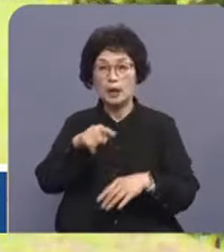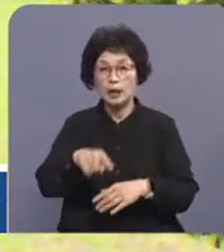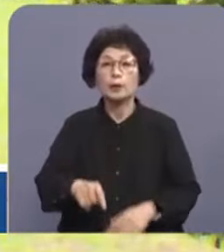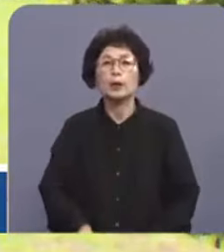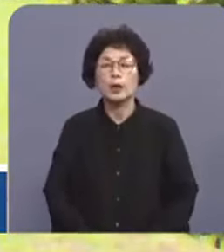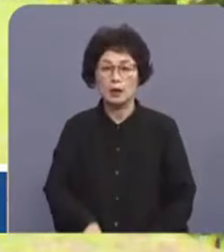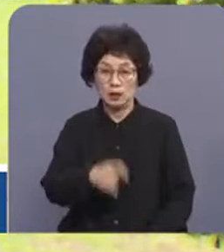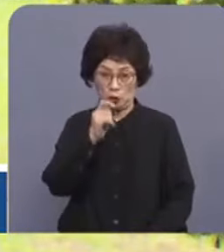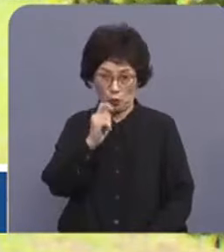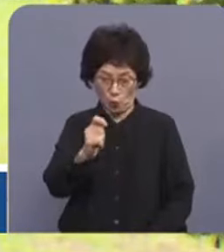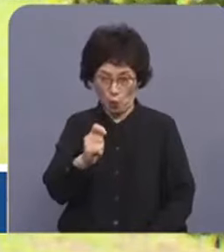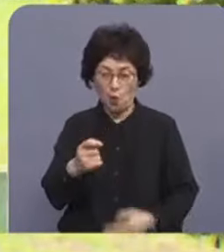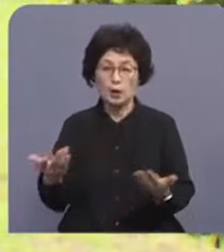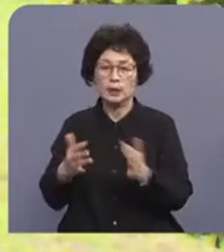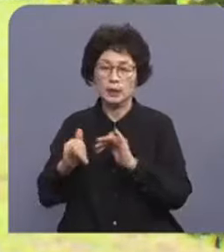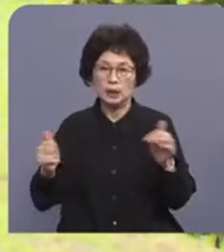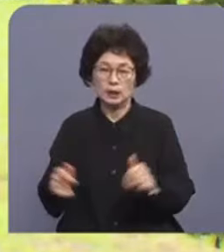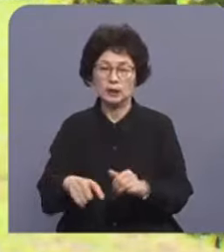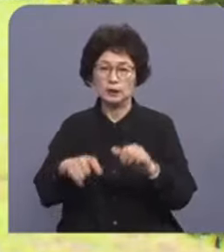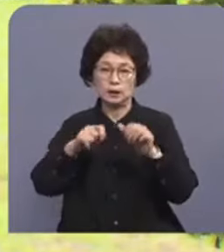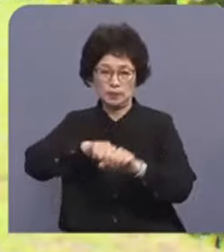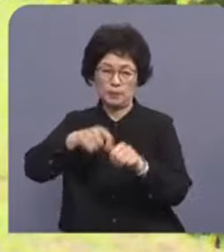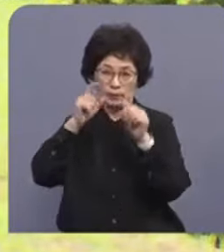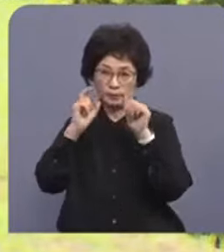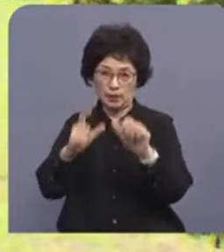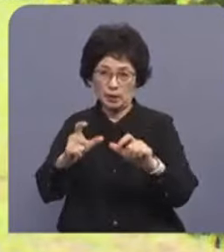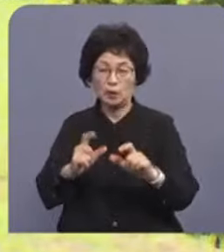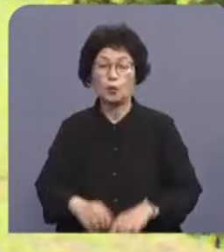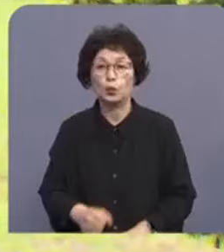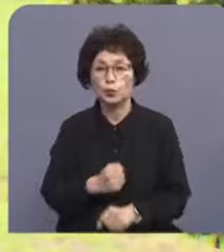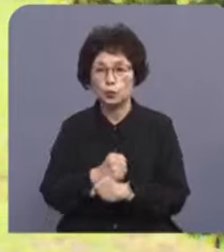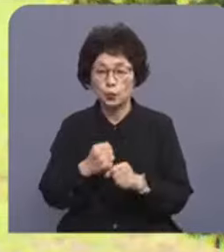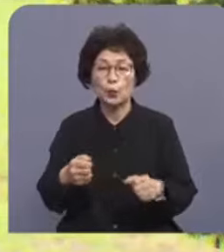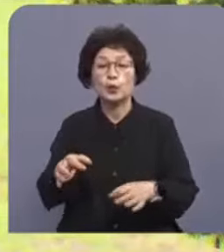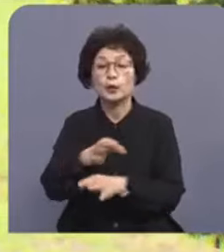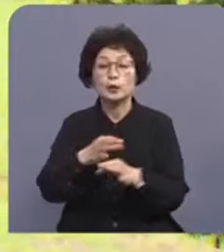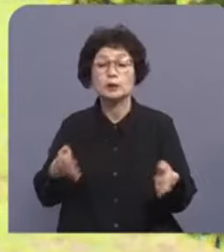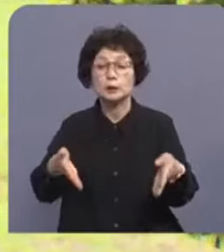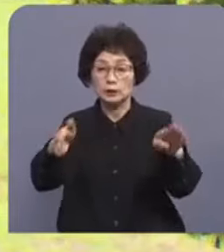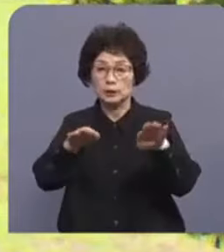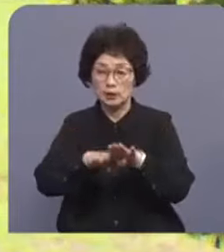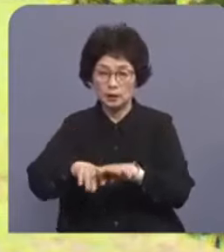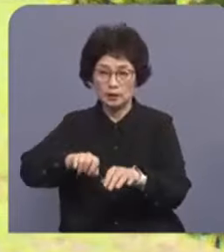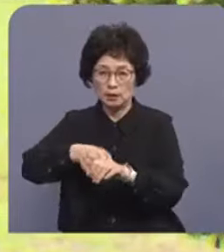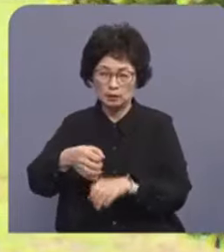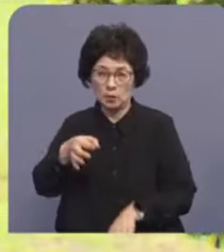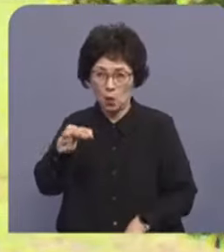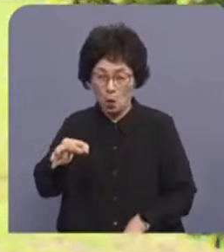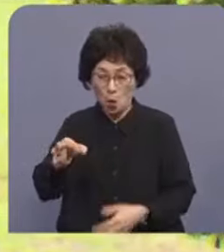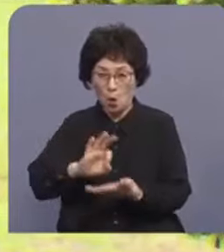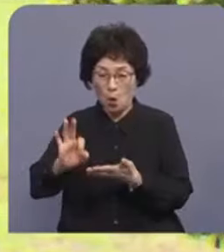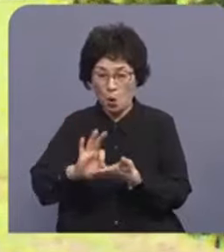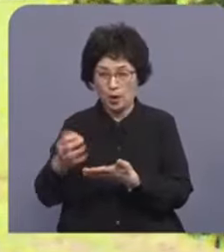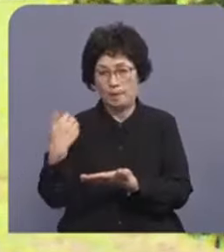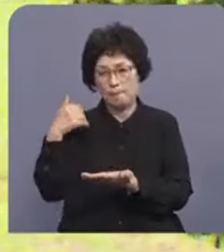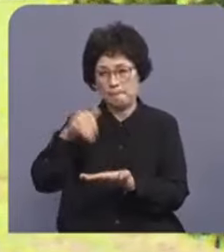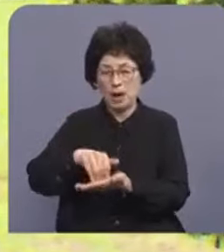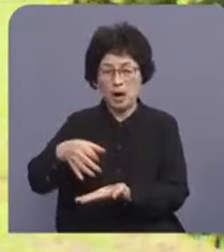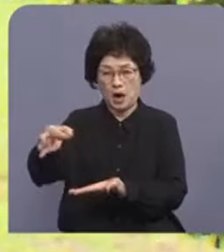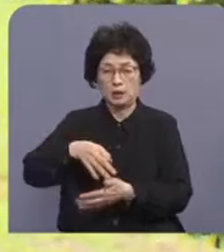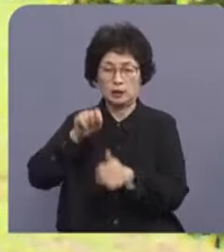경고와 함께 직원 징계 처분을 요구했고 부산 경제진흥원은 부당하게 지출된 경비를 회수하라